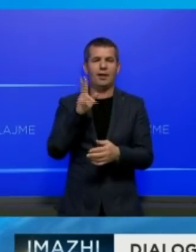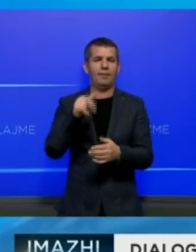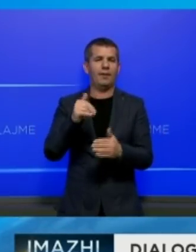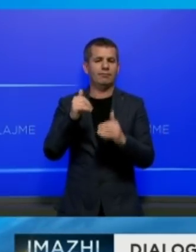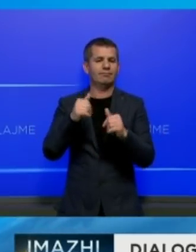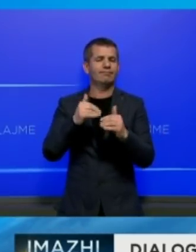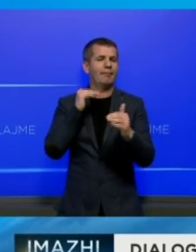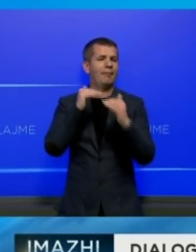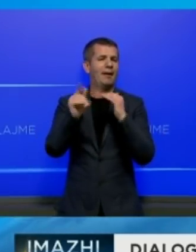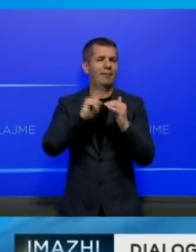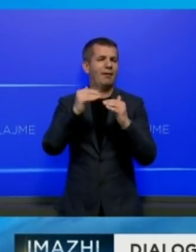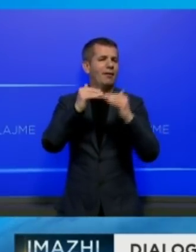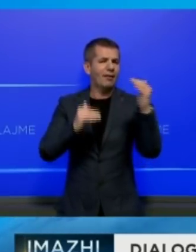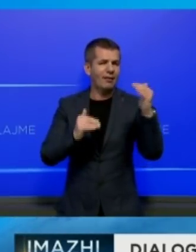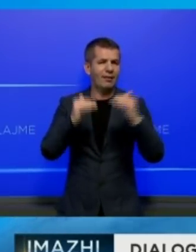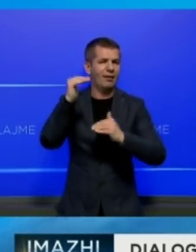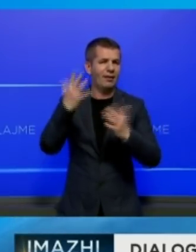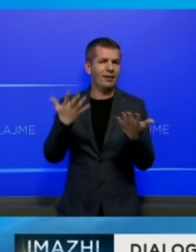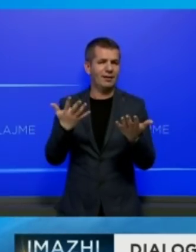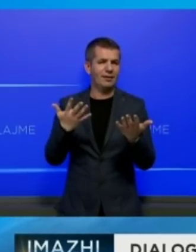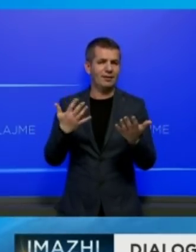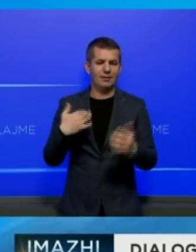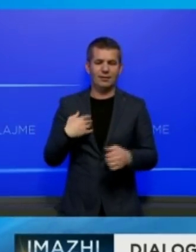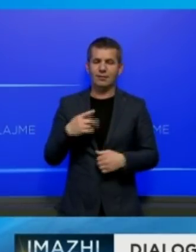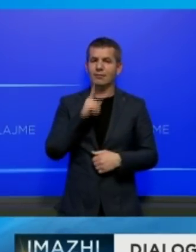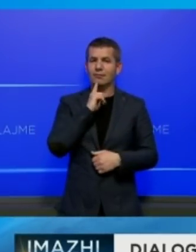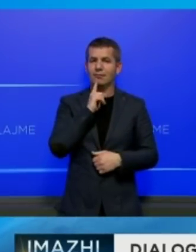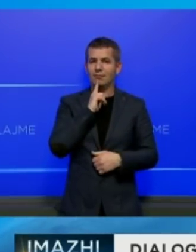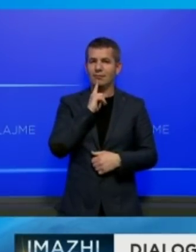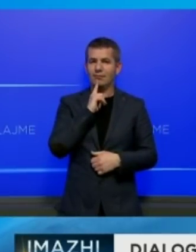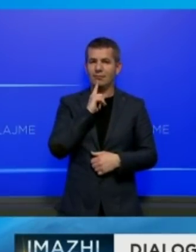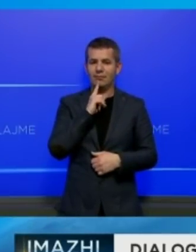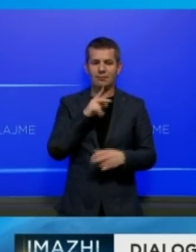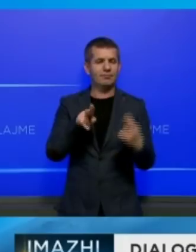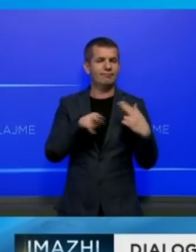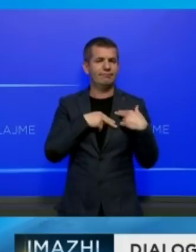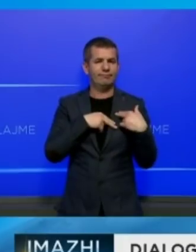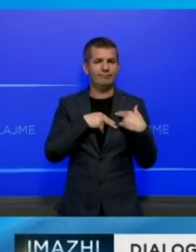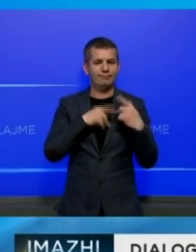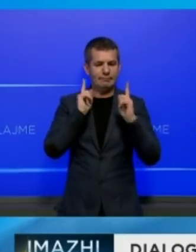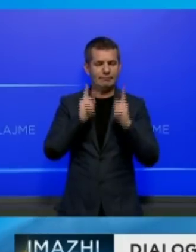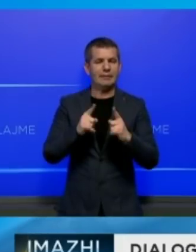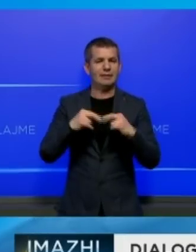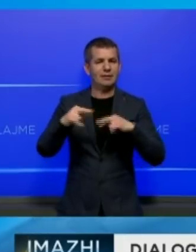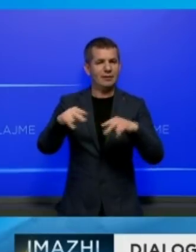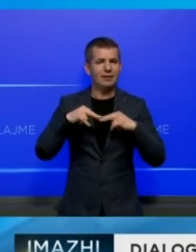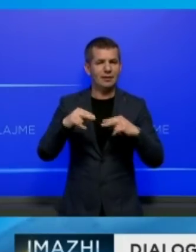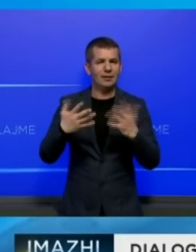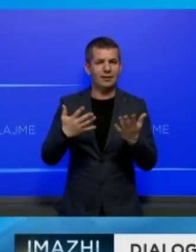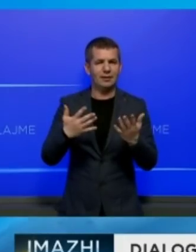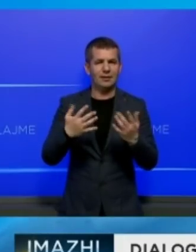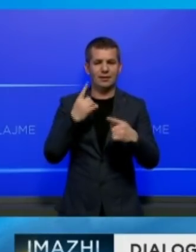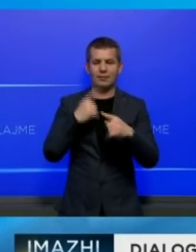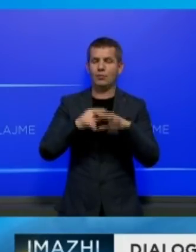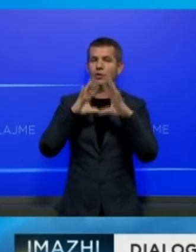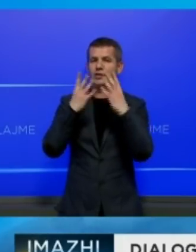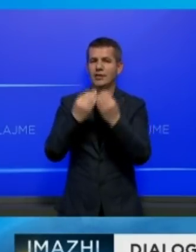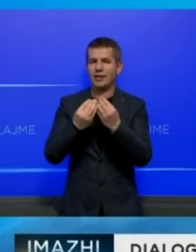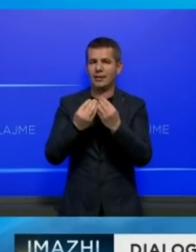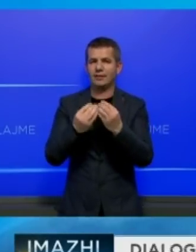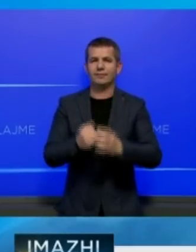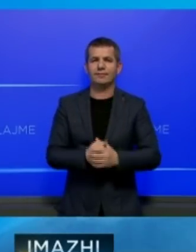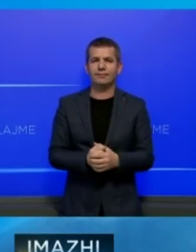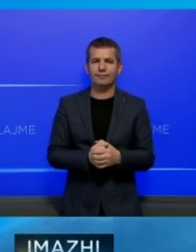pabarabartë, jemi munduar që ta vendosim principin e reciprocitetit, kjo është vendosur rreth në terren, por